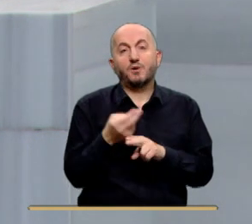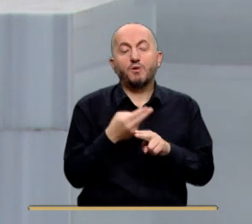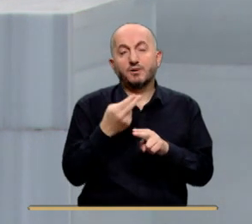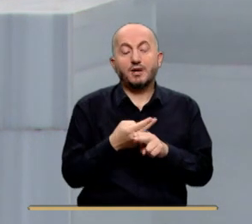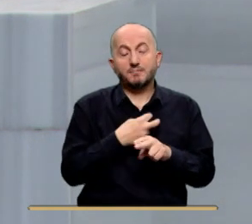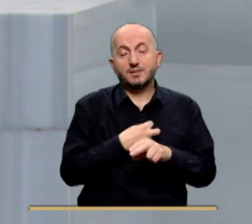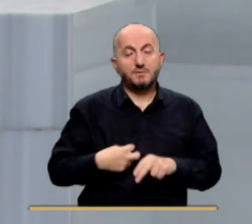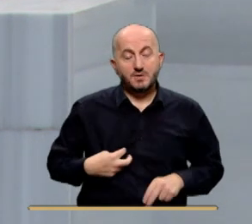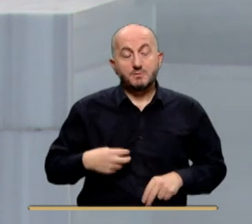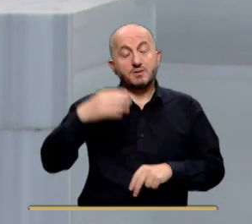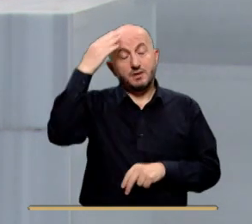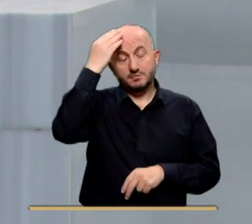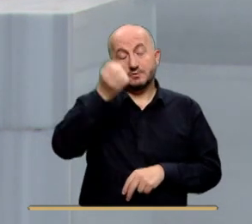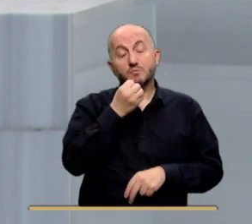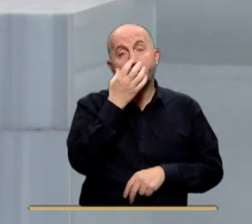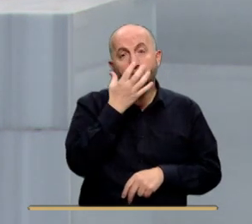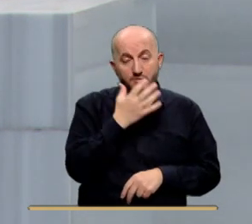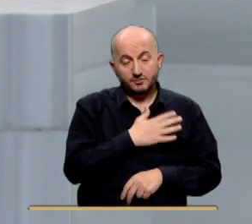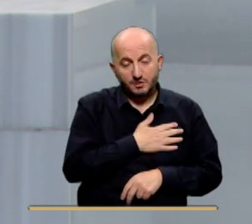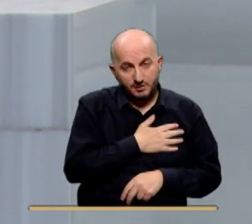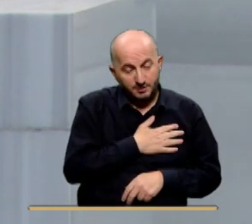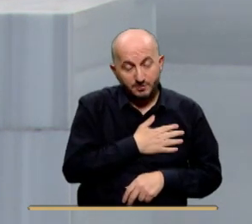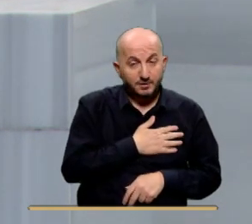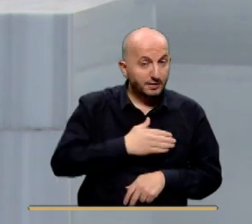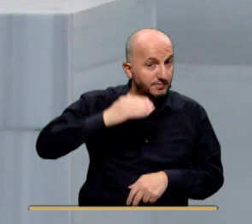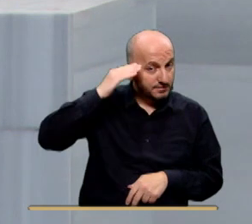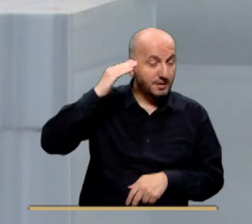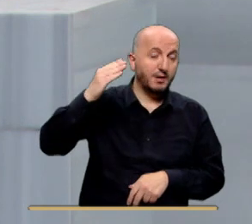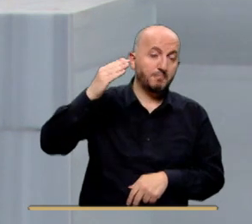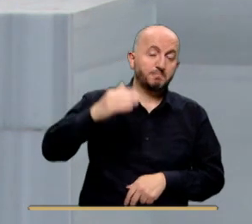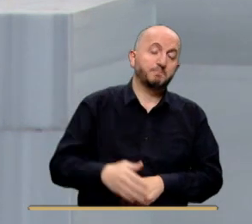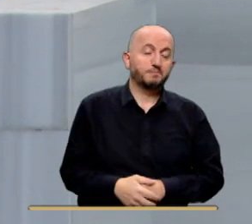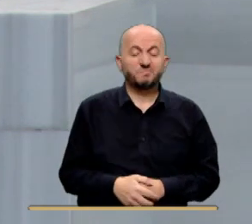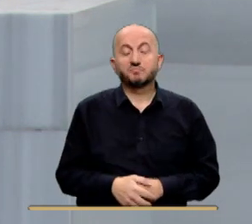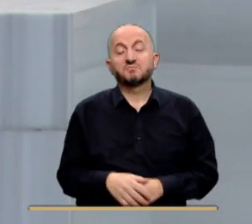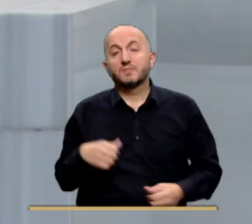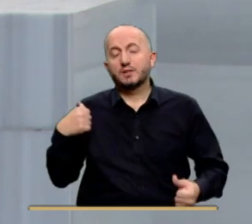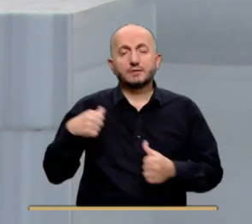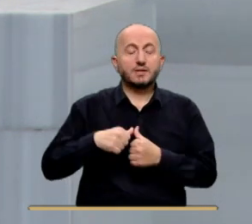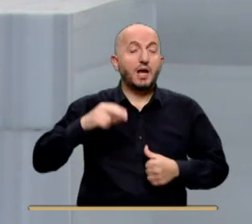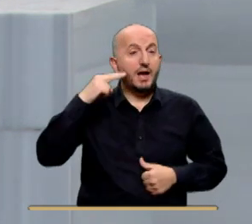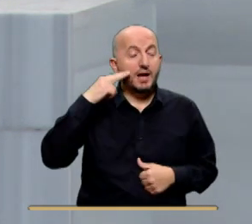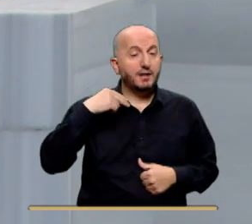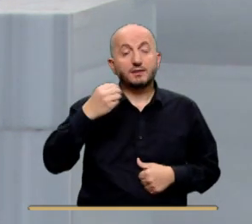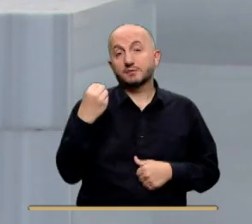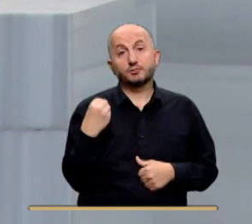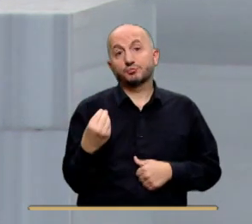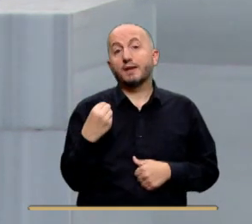model peygamberimiz Hazreti Muhammed sallallahu aleyhi ve sellem. Yine ahlaki